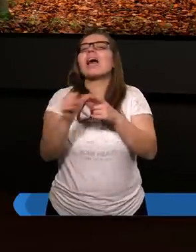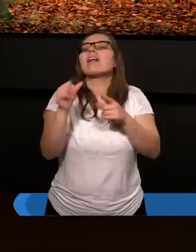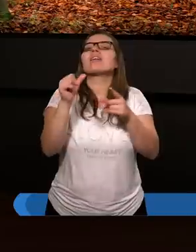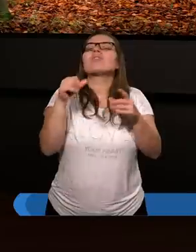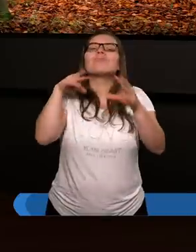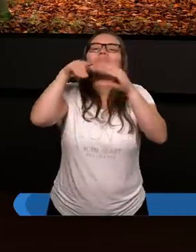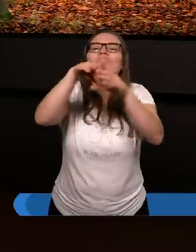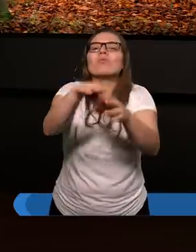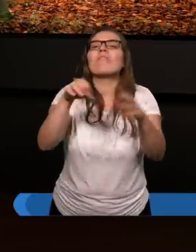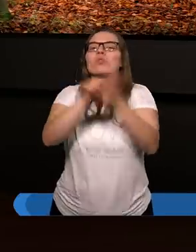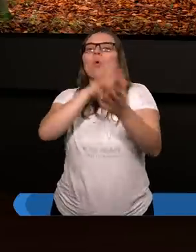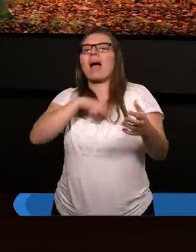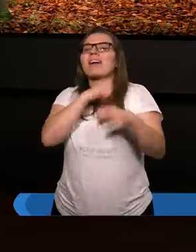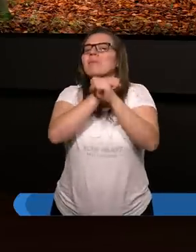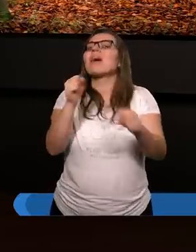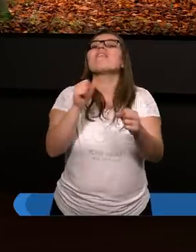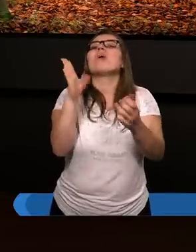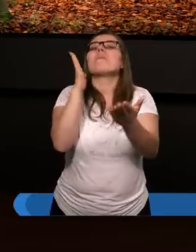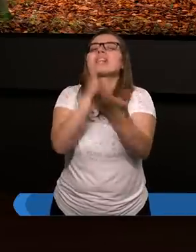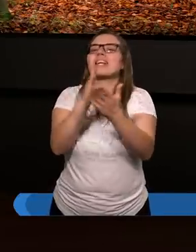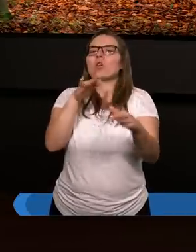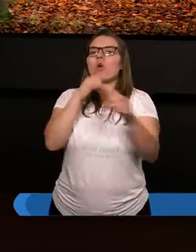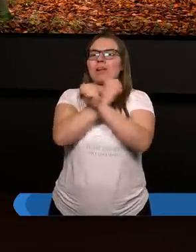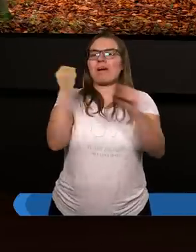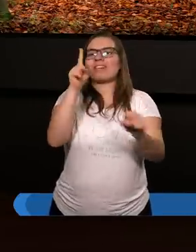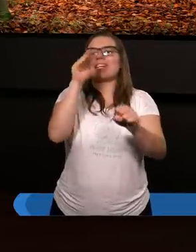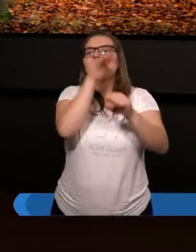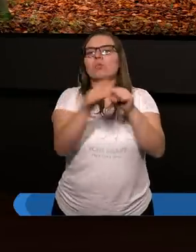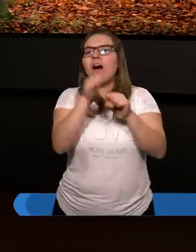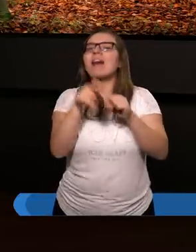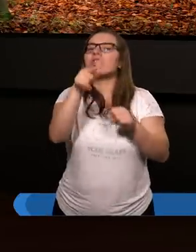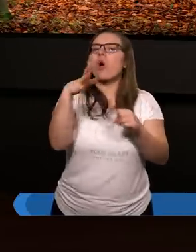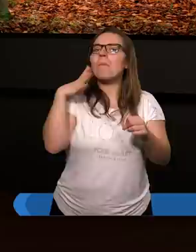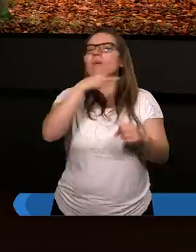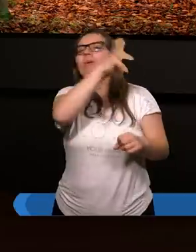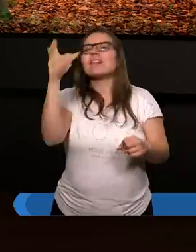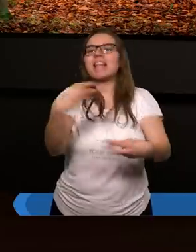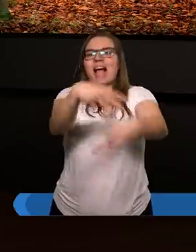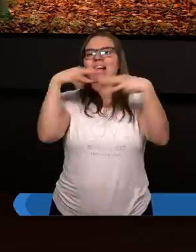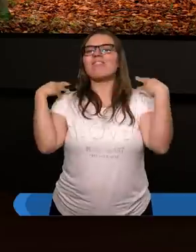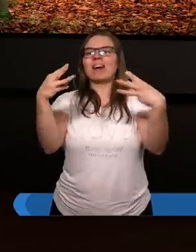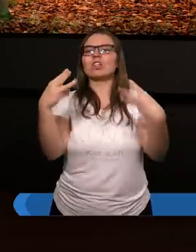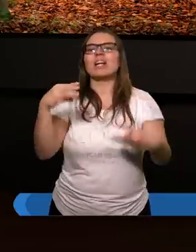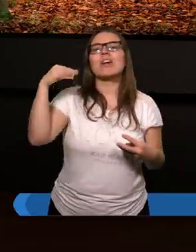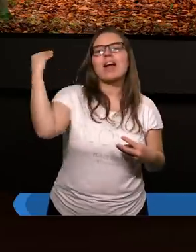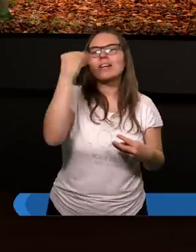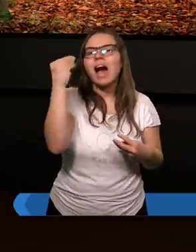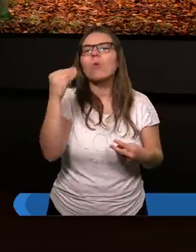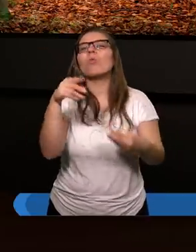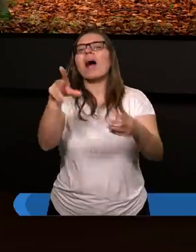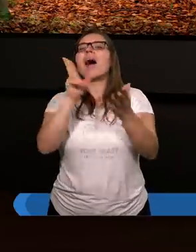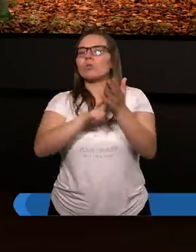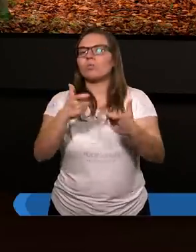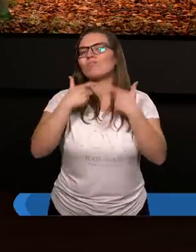naszego zbawienia. Zbawienie jest tylko z łaski. I to była ta najważniejsza nauka, którą